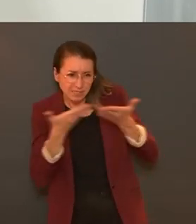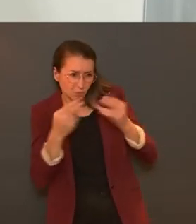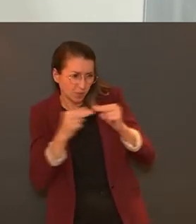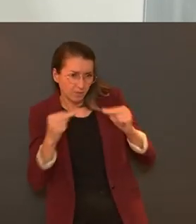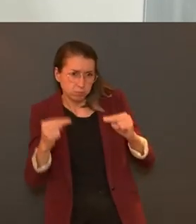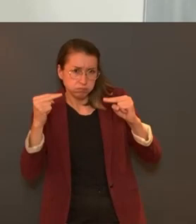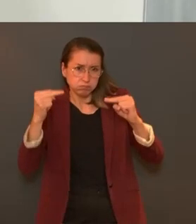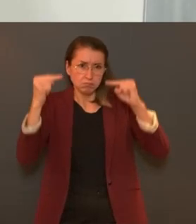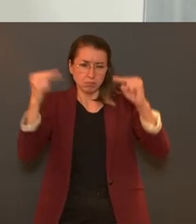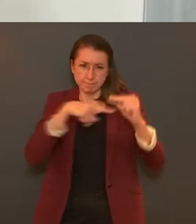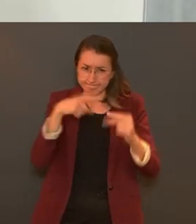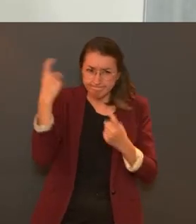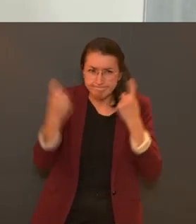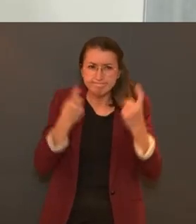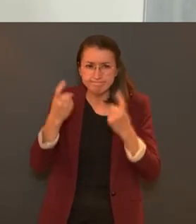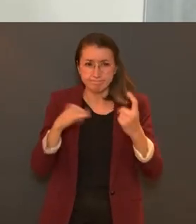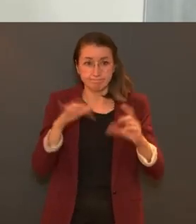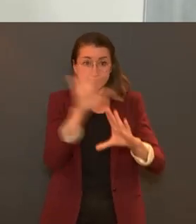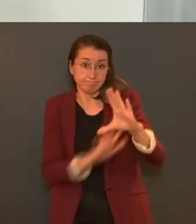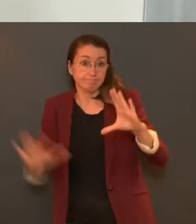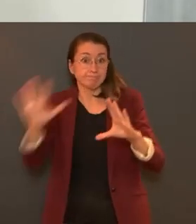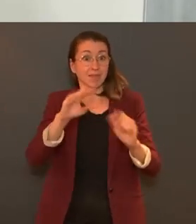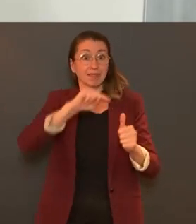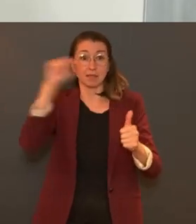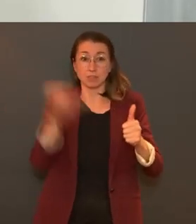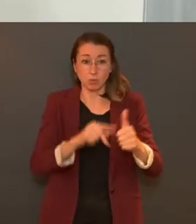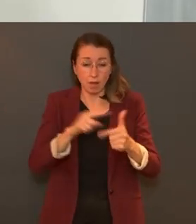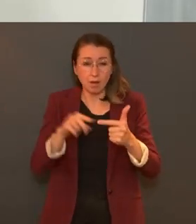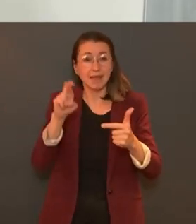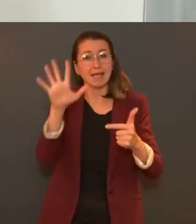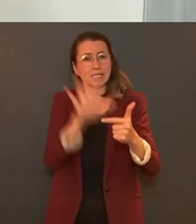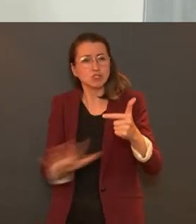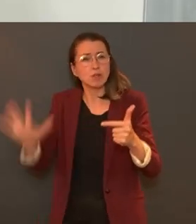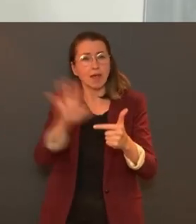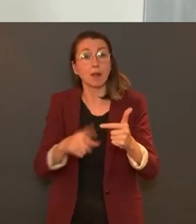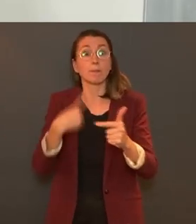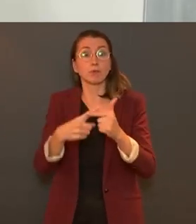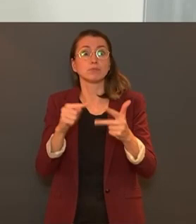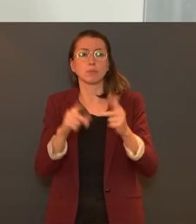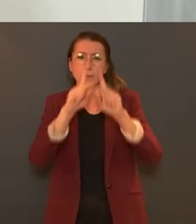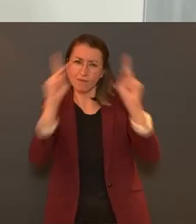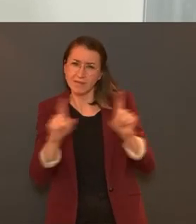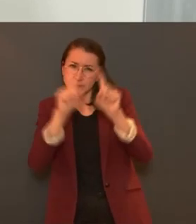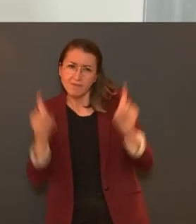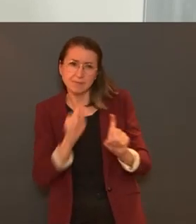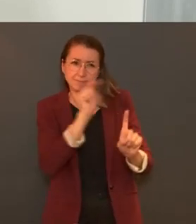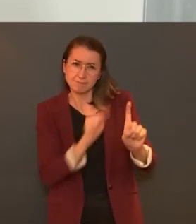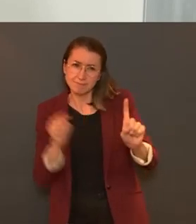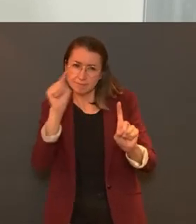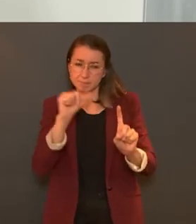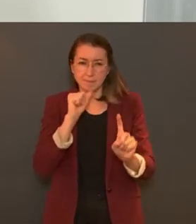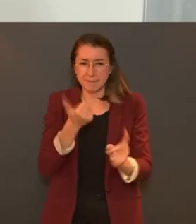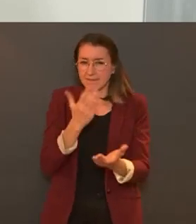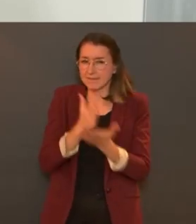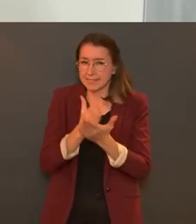national, régional, mais aussi provincial, et il doit encore être affiné. Ce